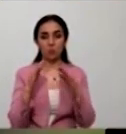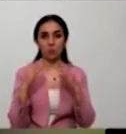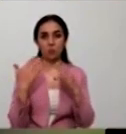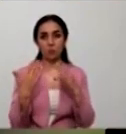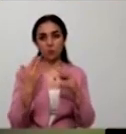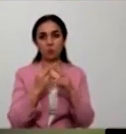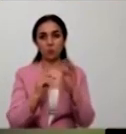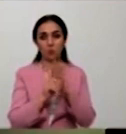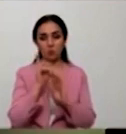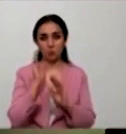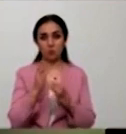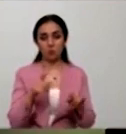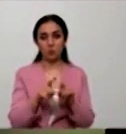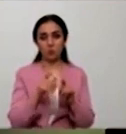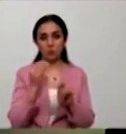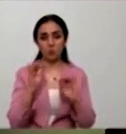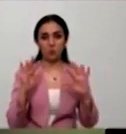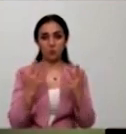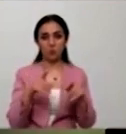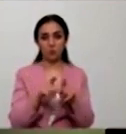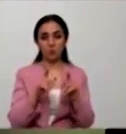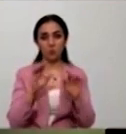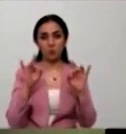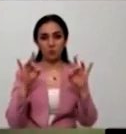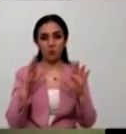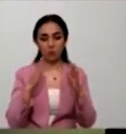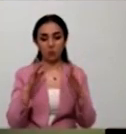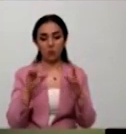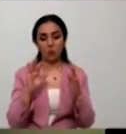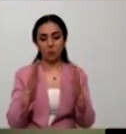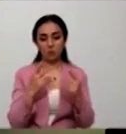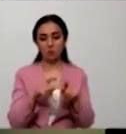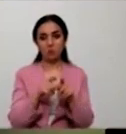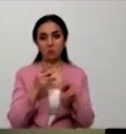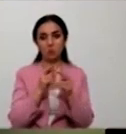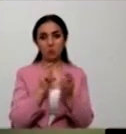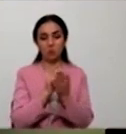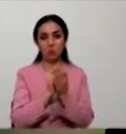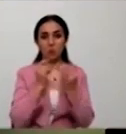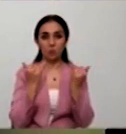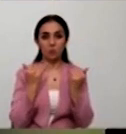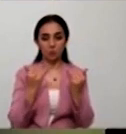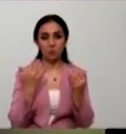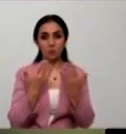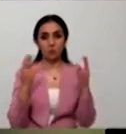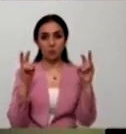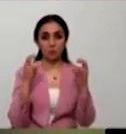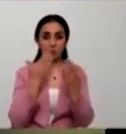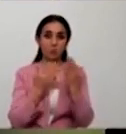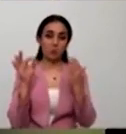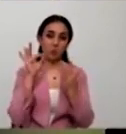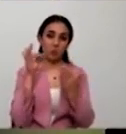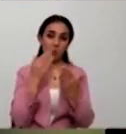sahifasidan boshlasak, bu tasodifiy hodisa. Ya'ni algebra darsligida bugungi agar mavzumizga